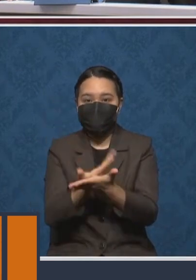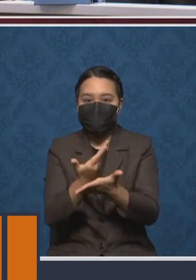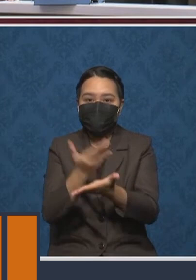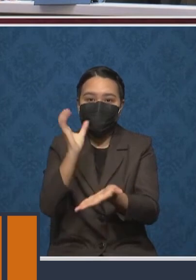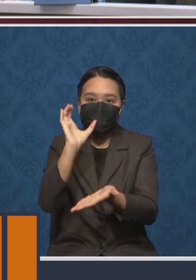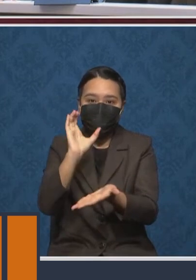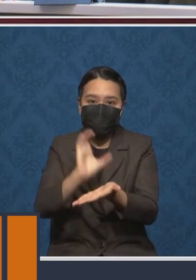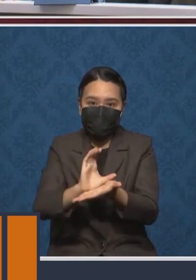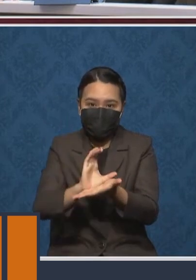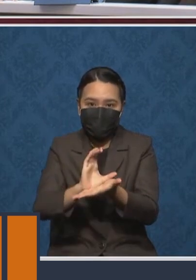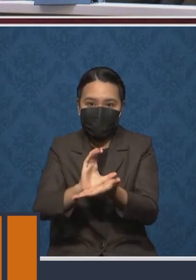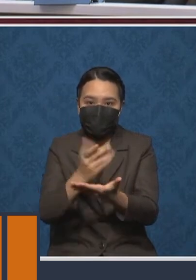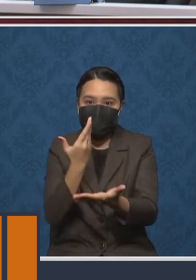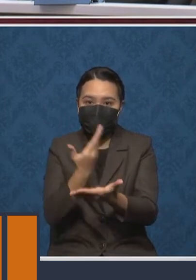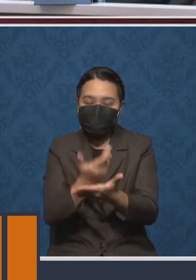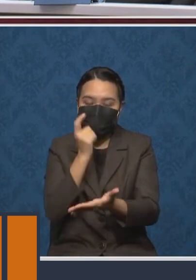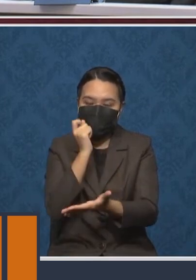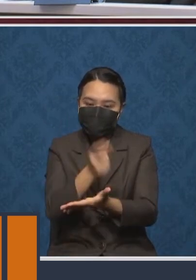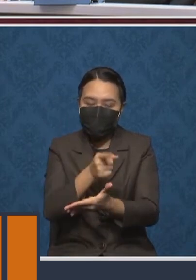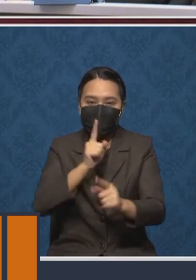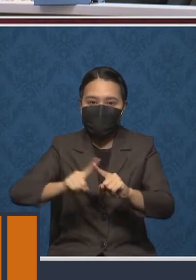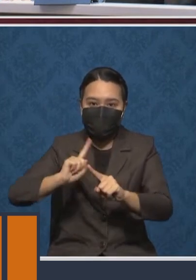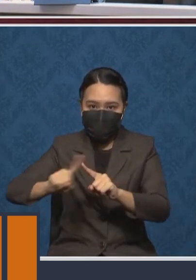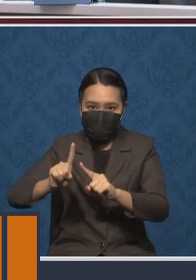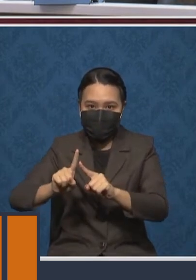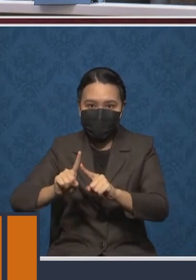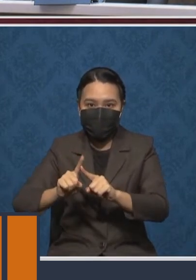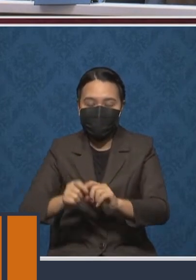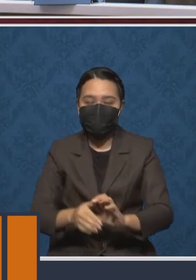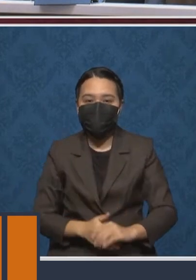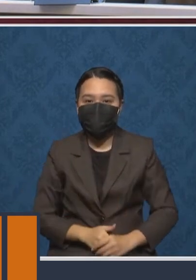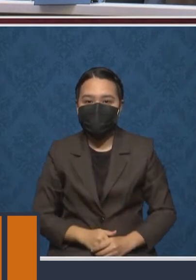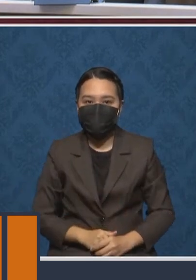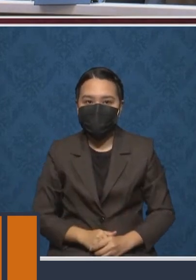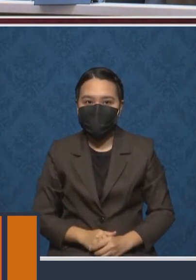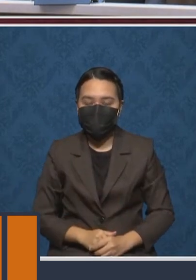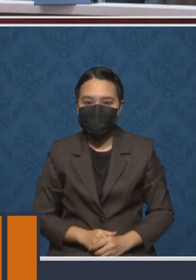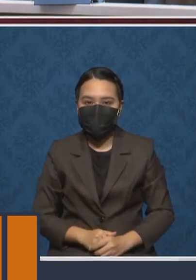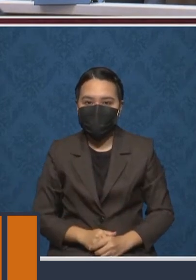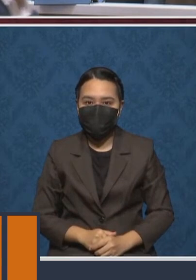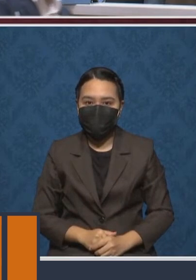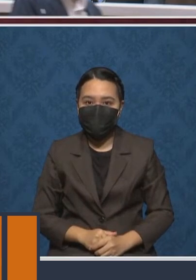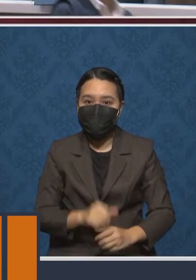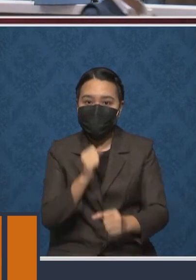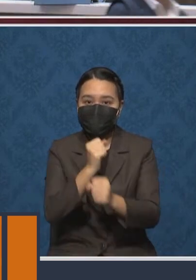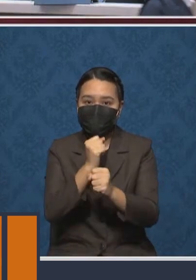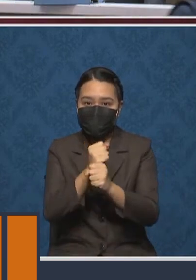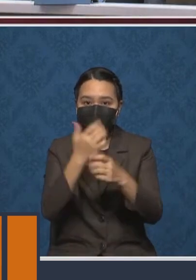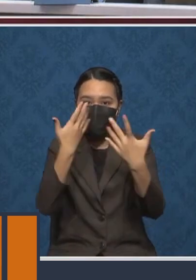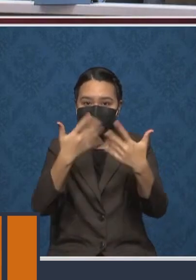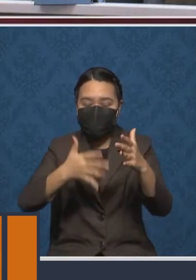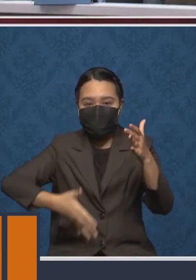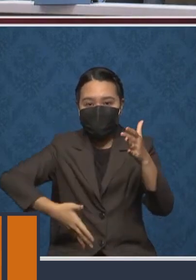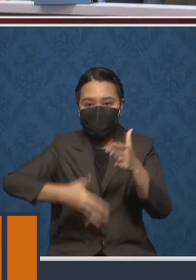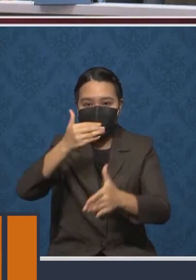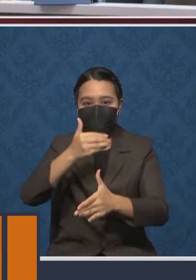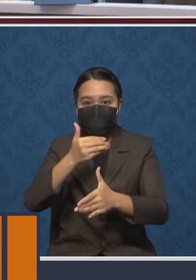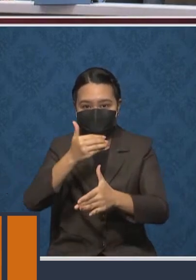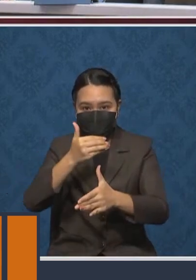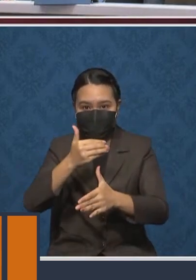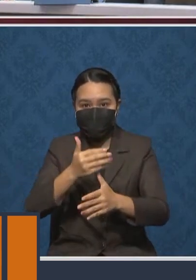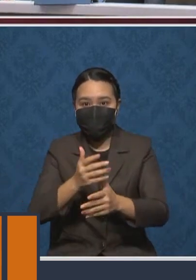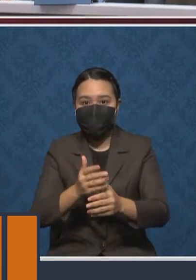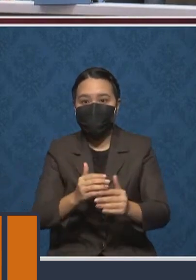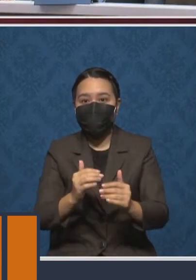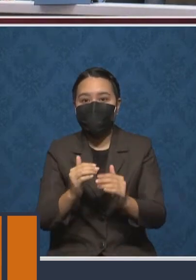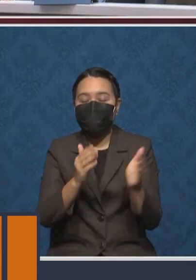ำขอในค่าใช้จ่ายต่างๆขอสไลด์ต่อไปครับผลสัมฤทธิ์นะครับผลสัมฤทธิ์ความคือความสำเร็จของกระบวนการคุ้มคร